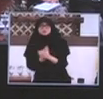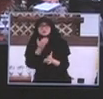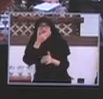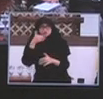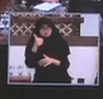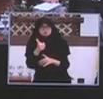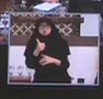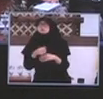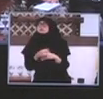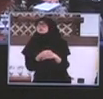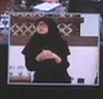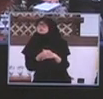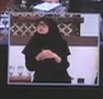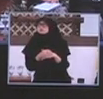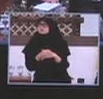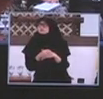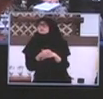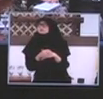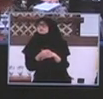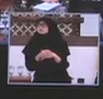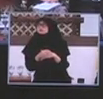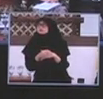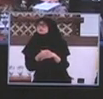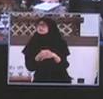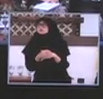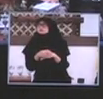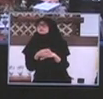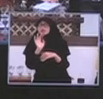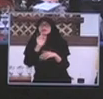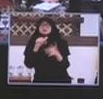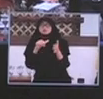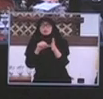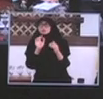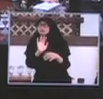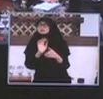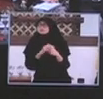Oh dari Undip? Ya. Oh ya wis rampung, wis dibantu Undip, Pak.